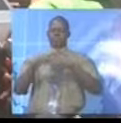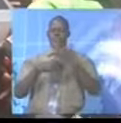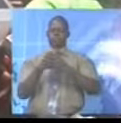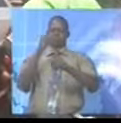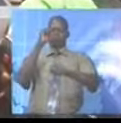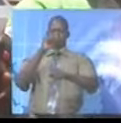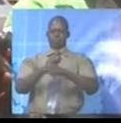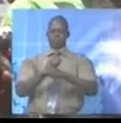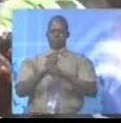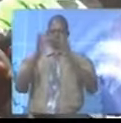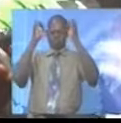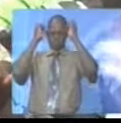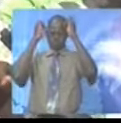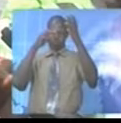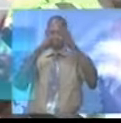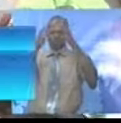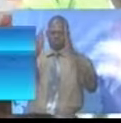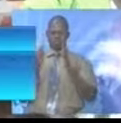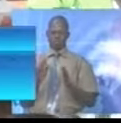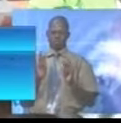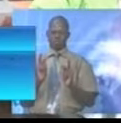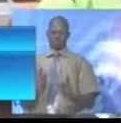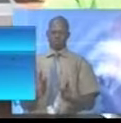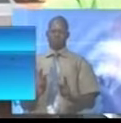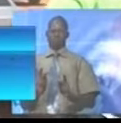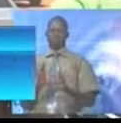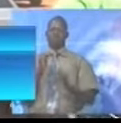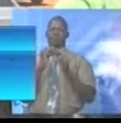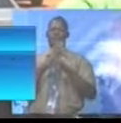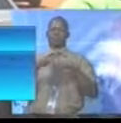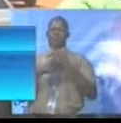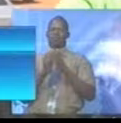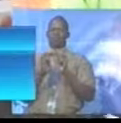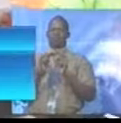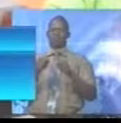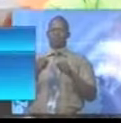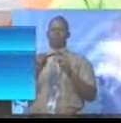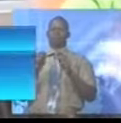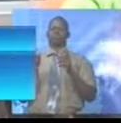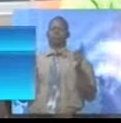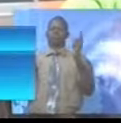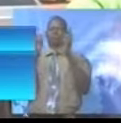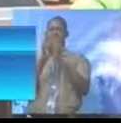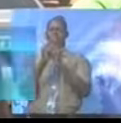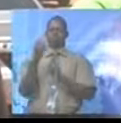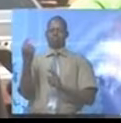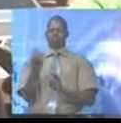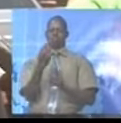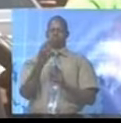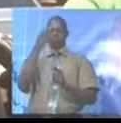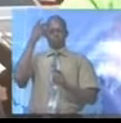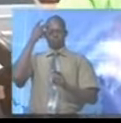acteurs, les enseignants, les étudiants, les personnes ATOS, si tous les acteurs se concertent de façon permanente, je crois qu'on